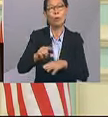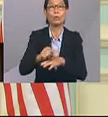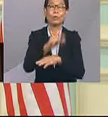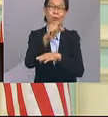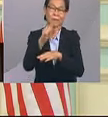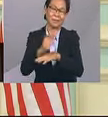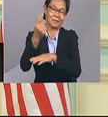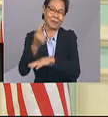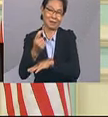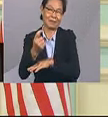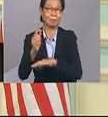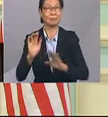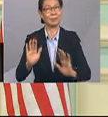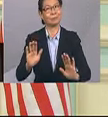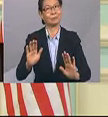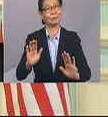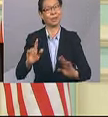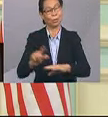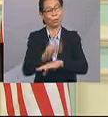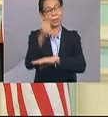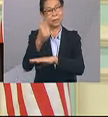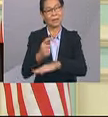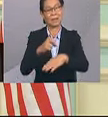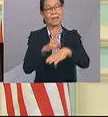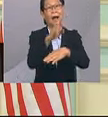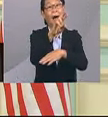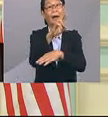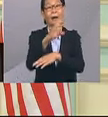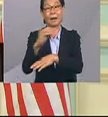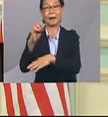menggunakan tandas, tandas di RNR.